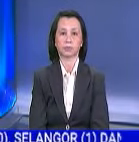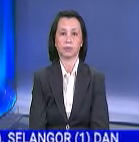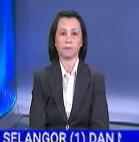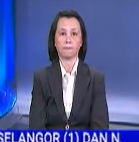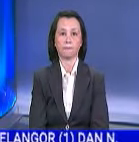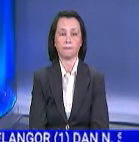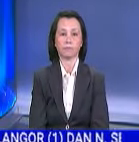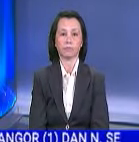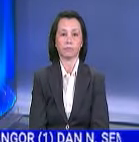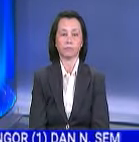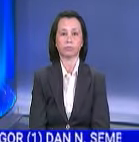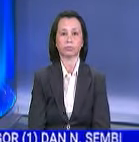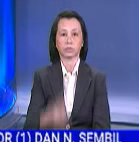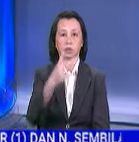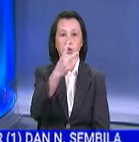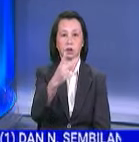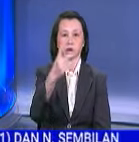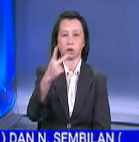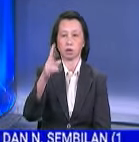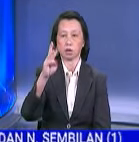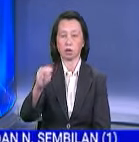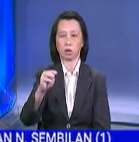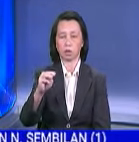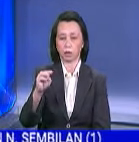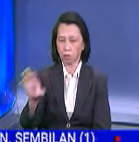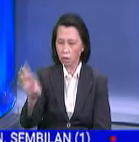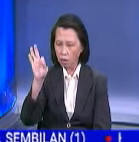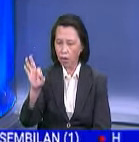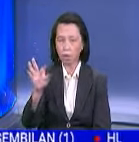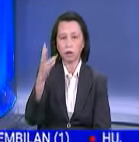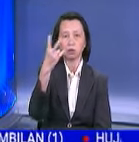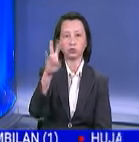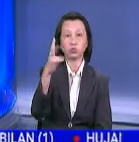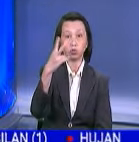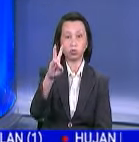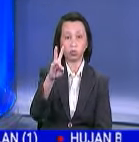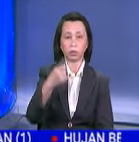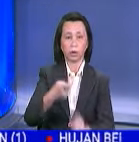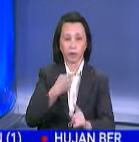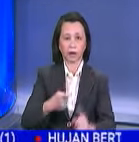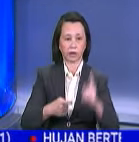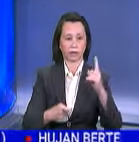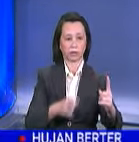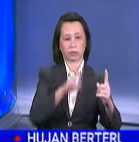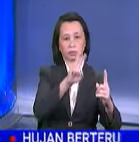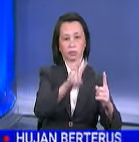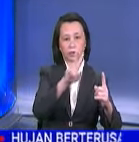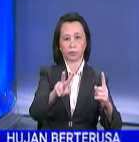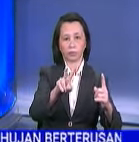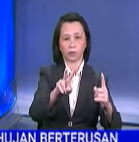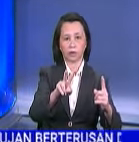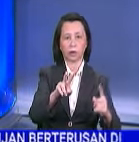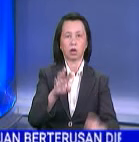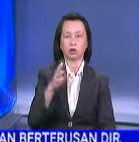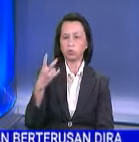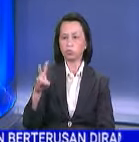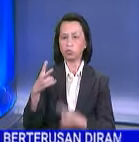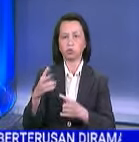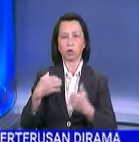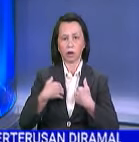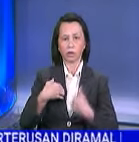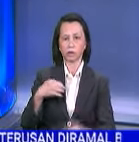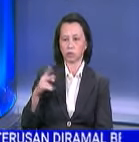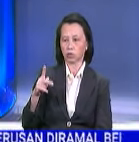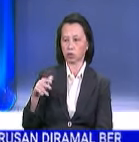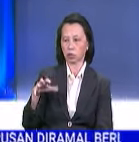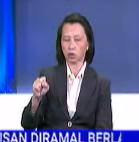Dalam perkembangan berkaitan, KKM mengesan 17 daripada 122 kes positif Omicron